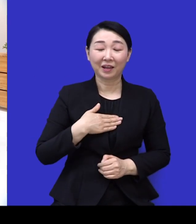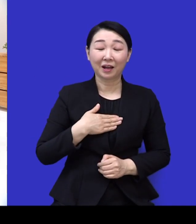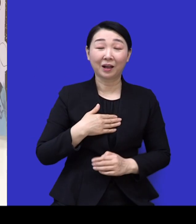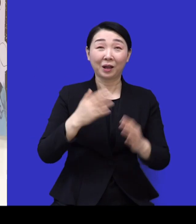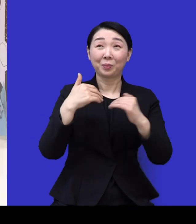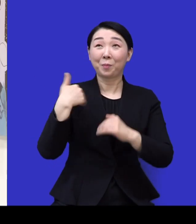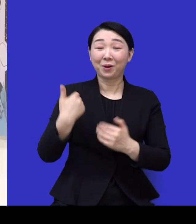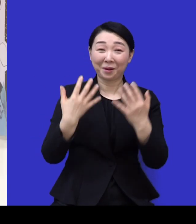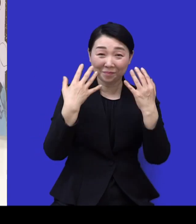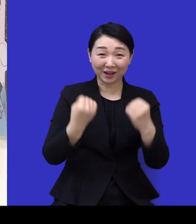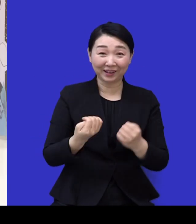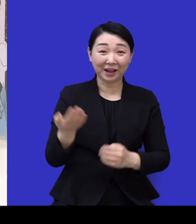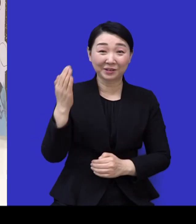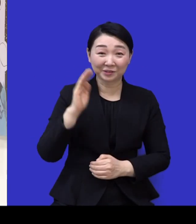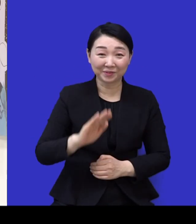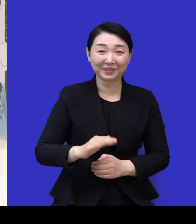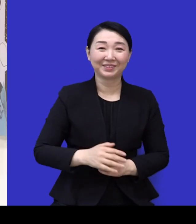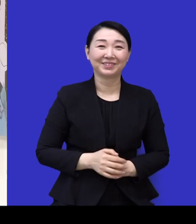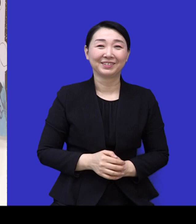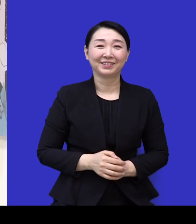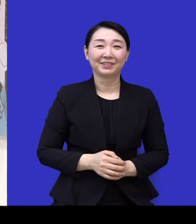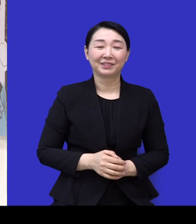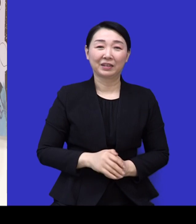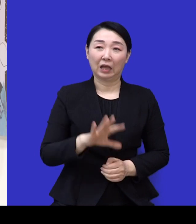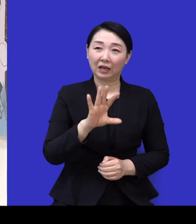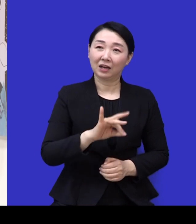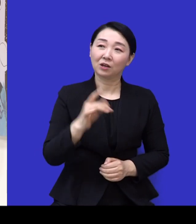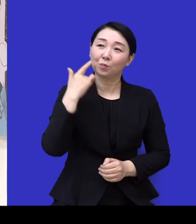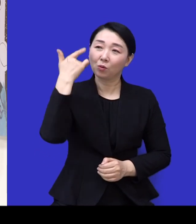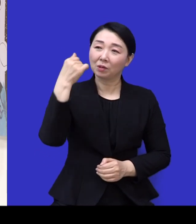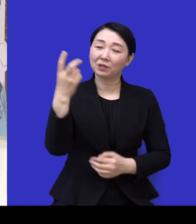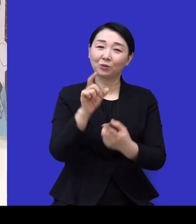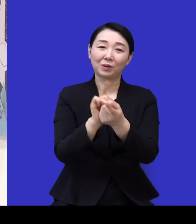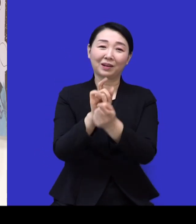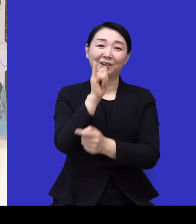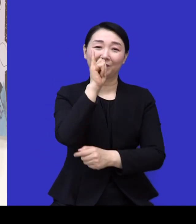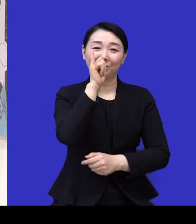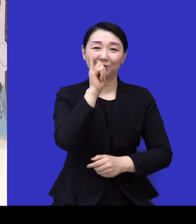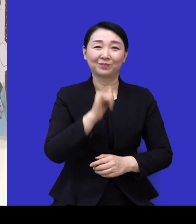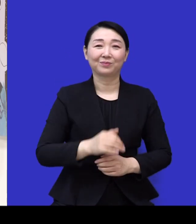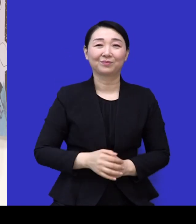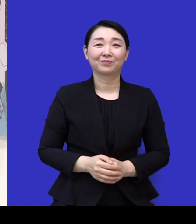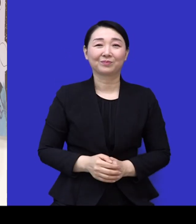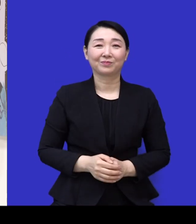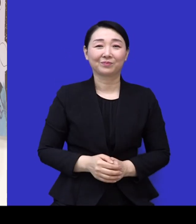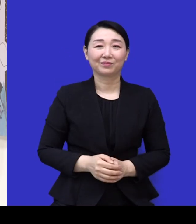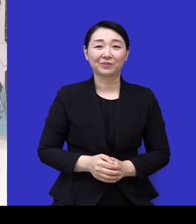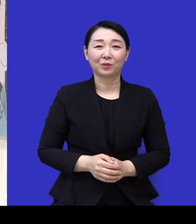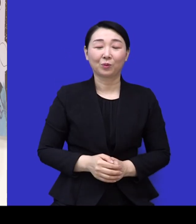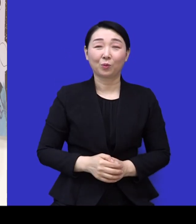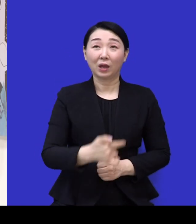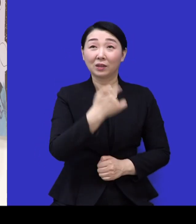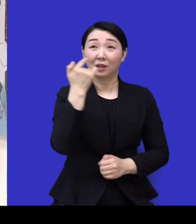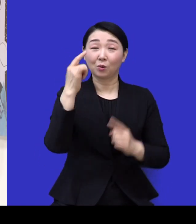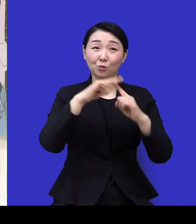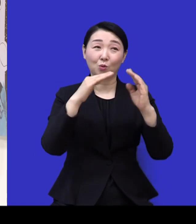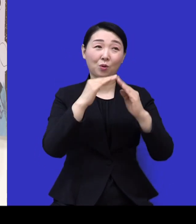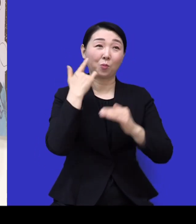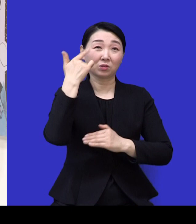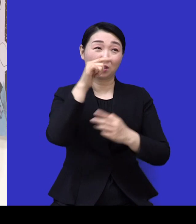많지만 그렇게 그러잖아요. 그런데 가끔은 이렇게 목사님들을 자주 만나기도 합니다. 그리고 이 대형교회 목사님들